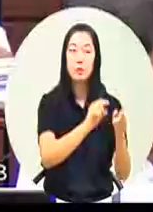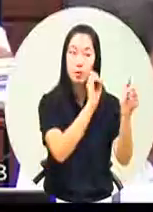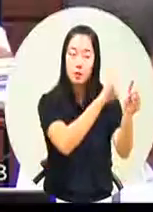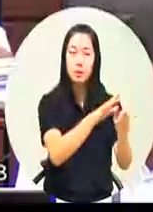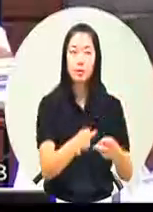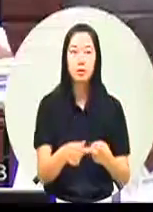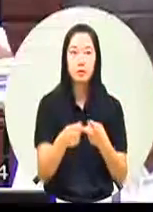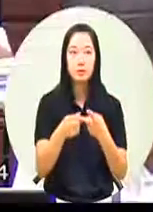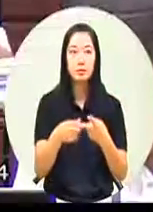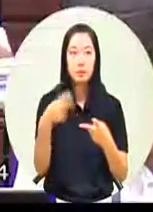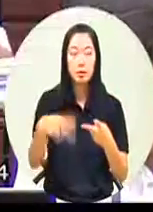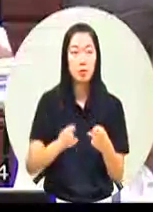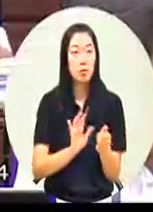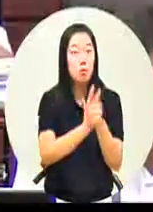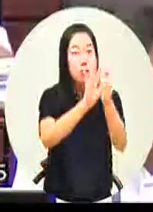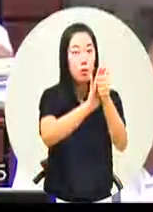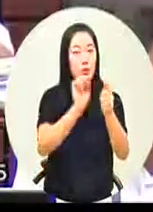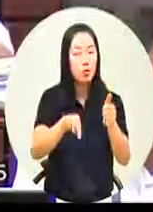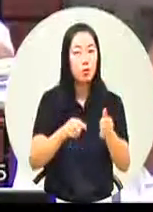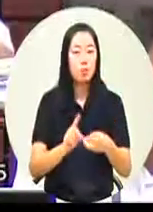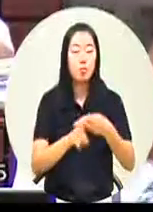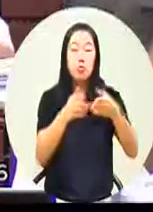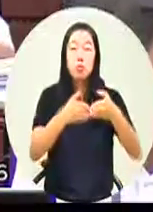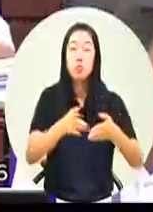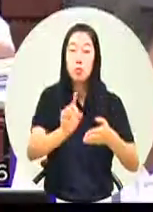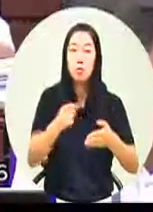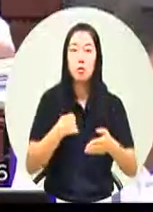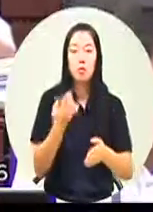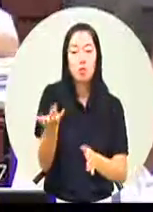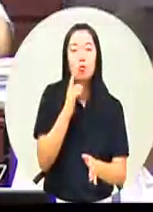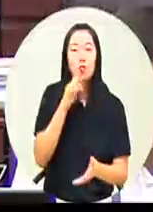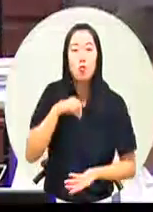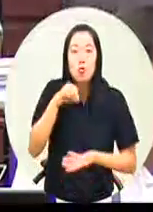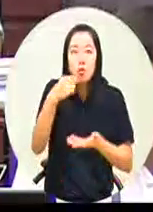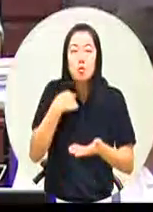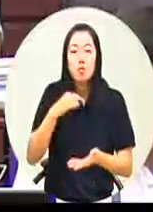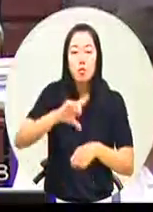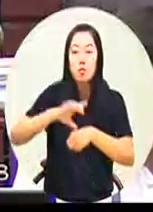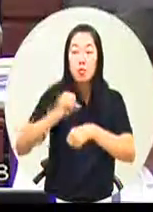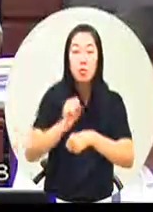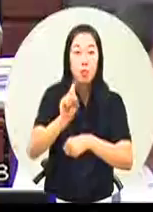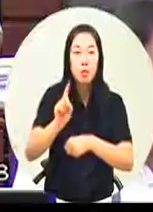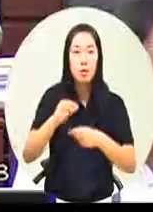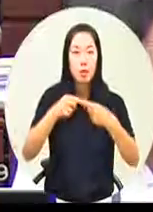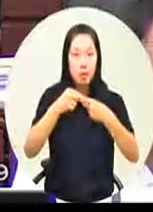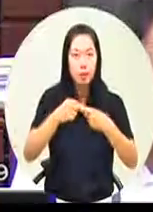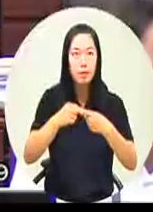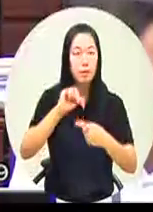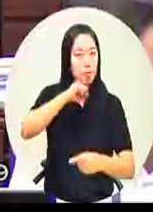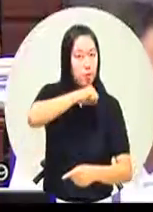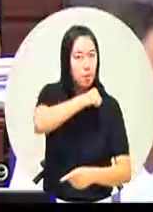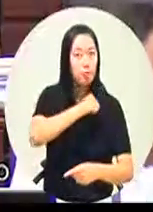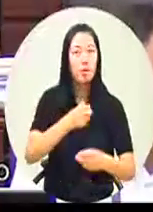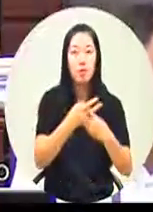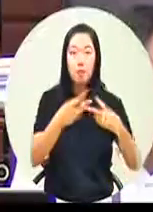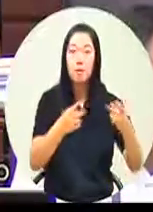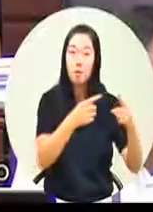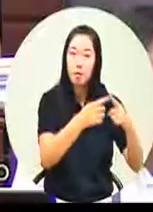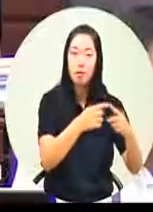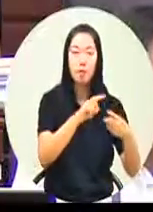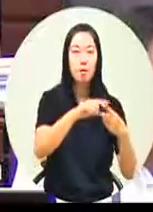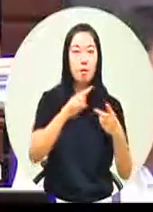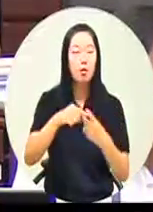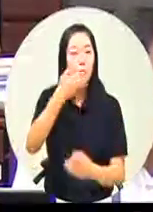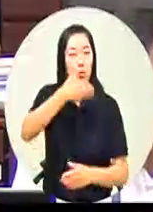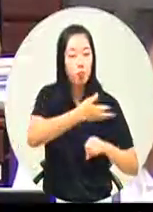呢，我们这样的推出其实最主要就像议员讲的，我们抢的是两个部分，一个就是国内的客人，包括澎湖或金门在